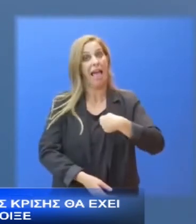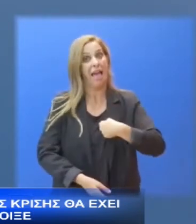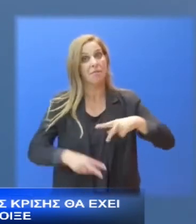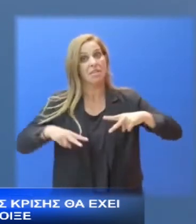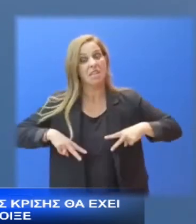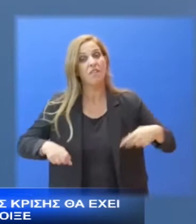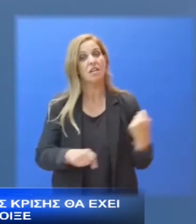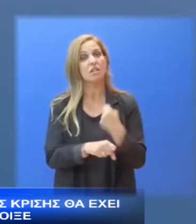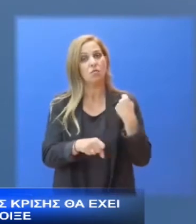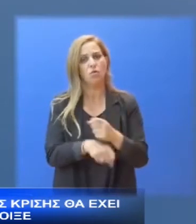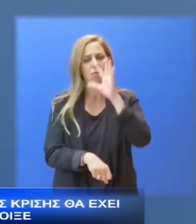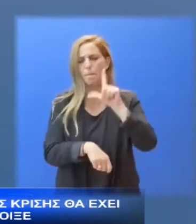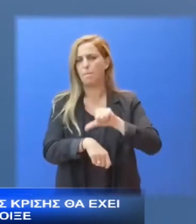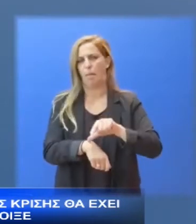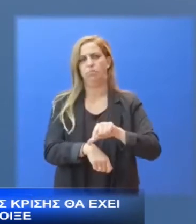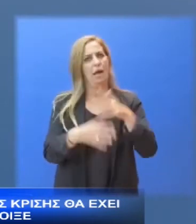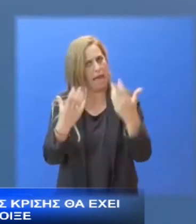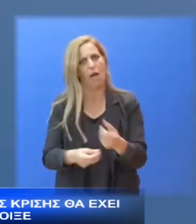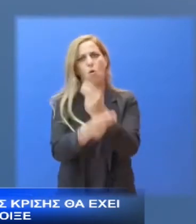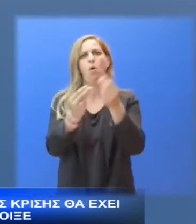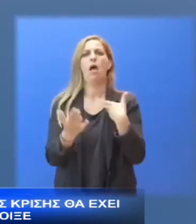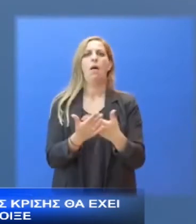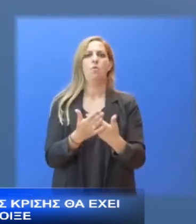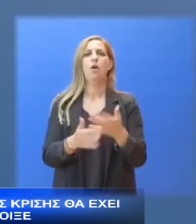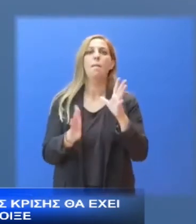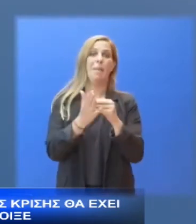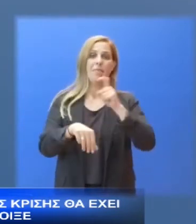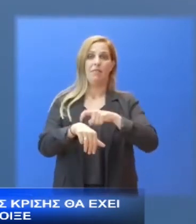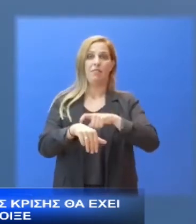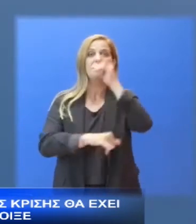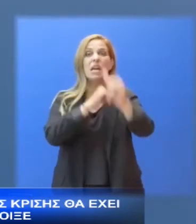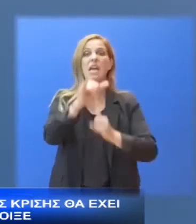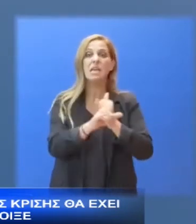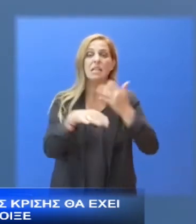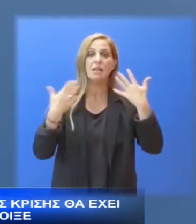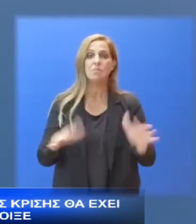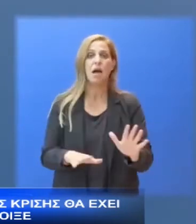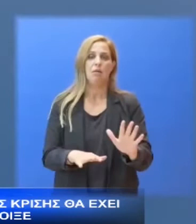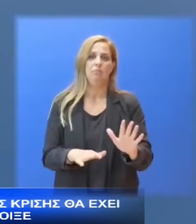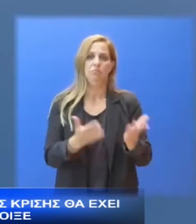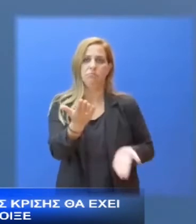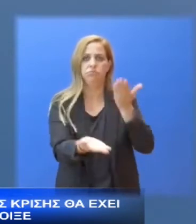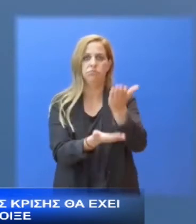αποτελέσματα της δουλειάς μας μιλούν από μόνα τους. Ήδη βρίσκεται σε λειτουργία η ηλεκτρονική πλατφόρμα